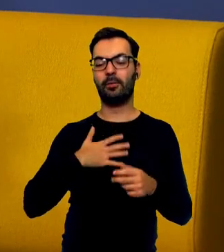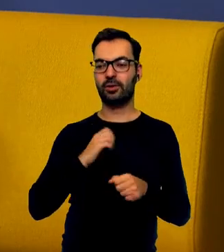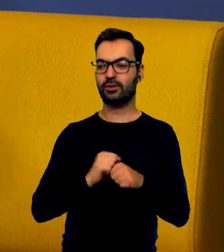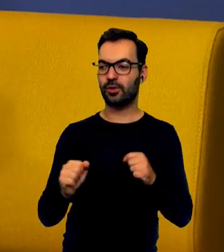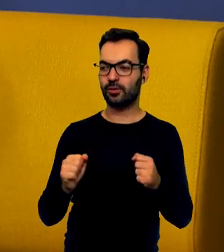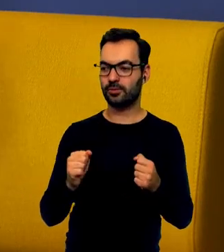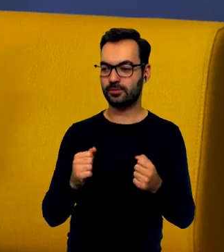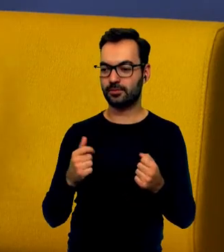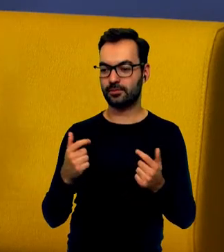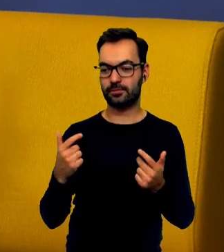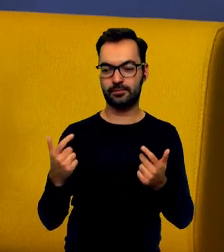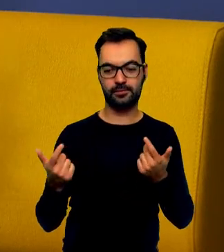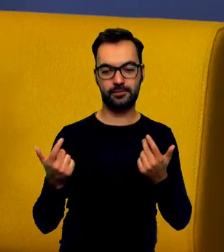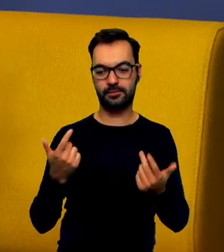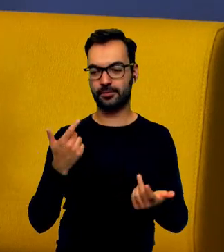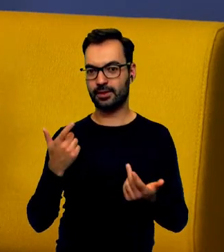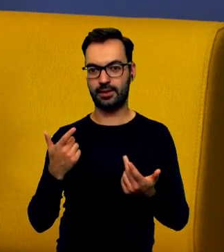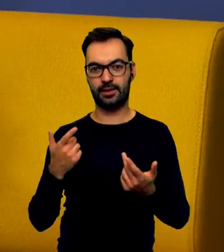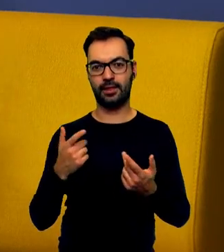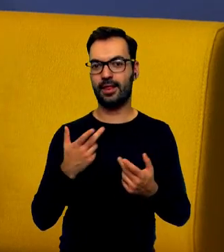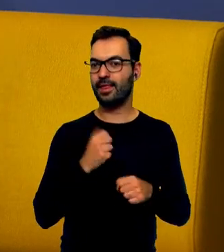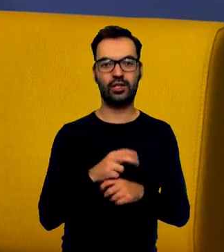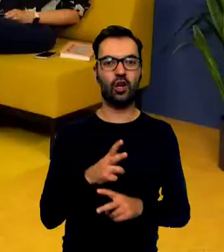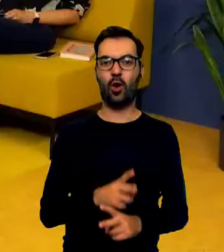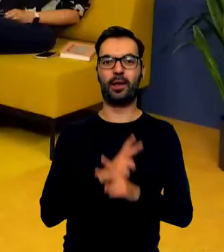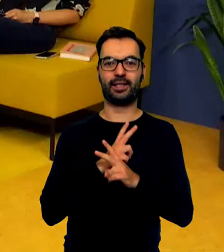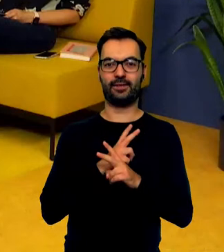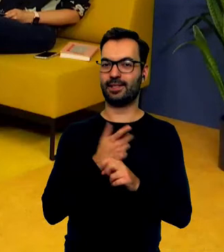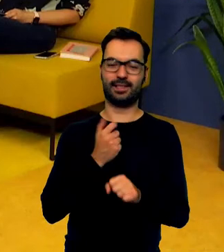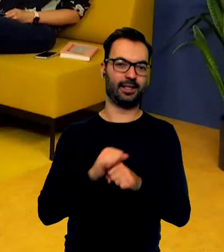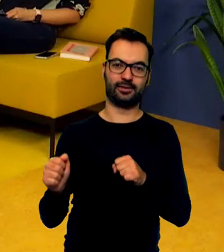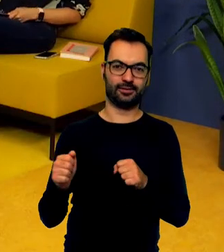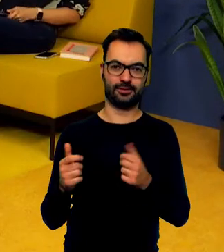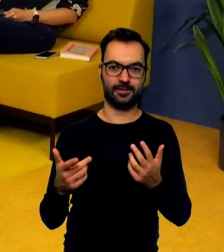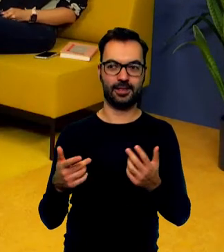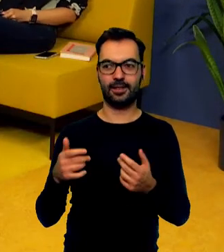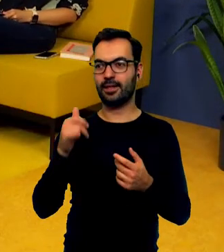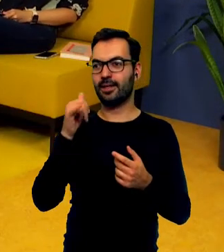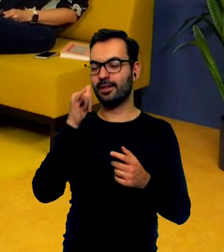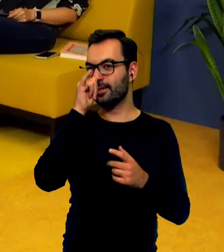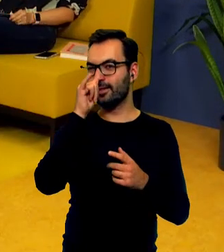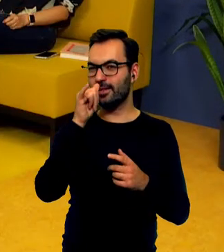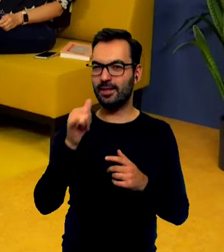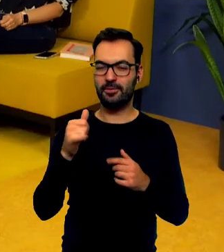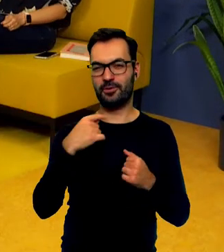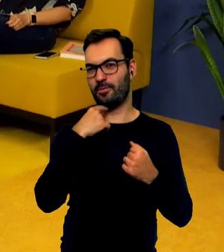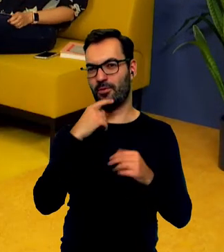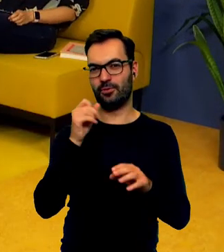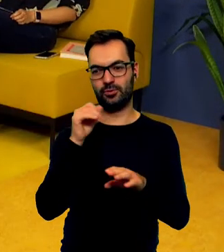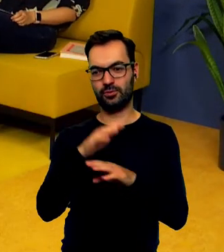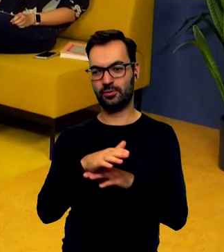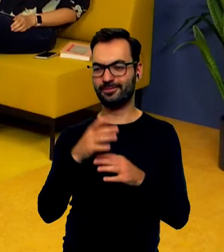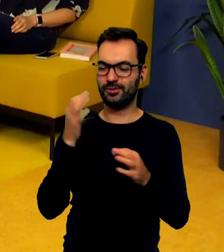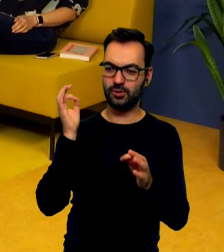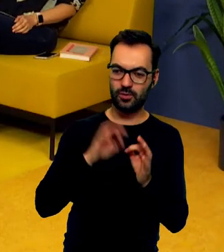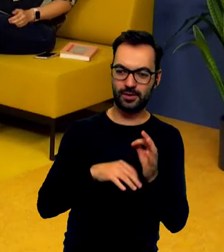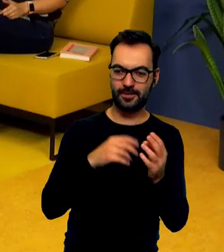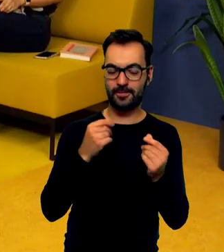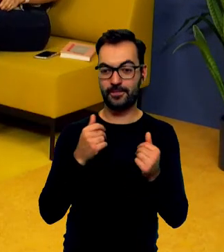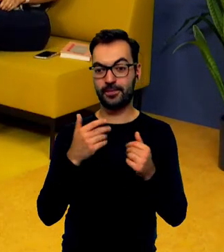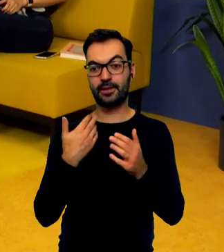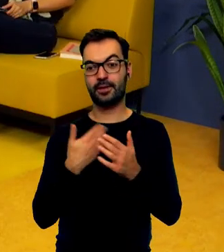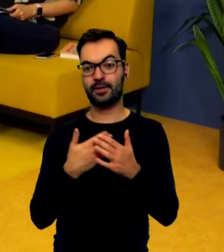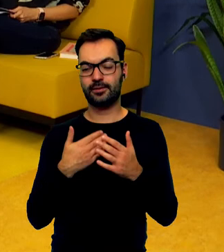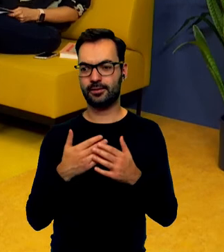bardzo często subiektywne. Nie można ustalić do końca, wiesz,